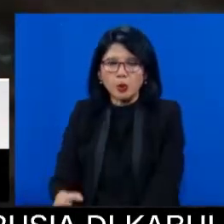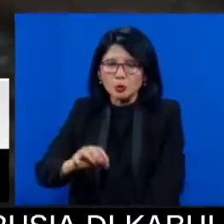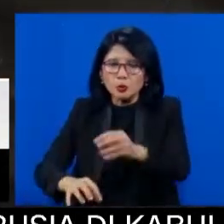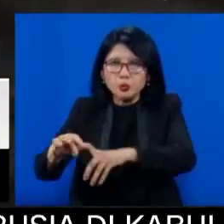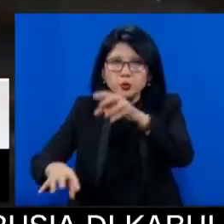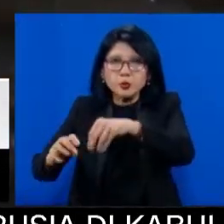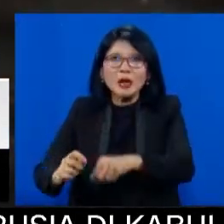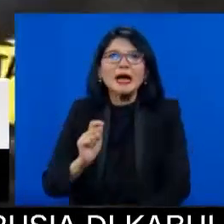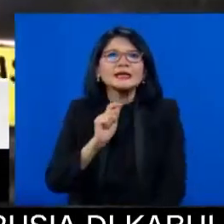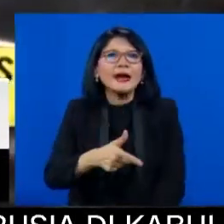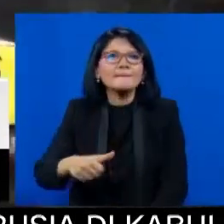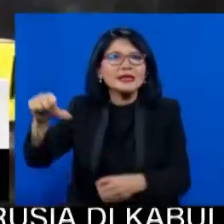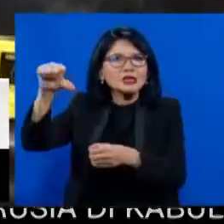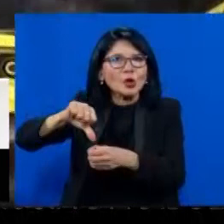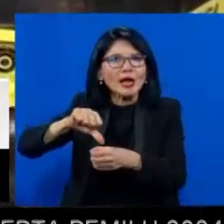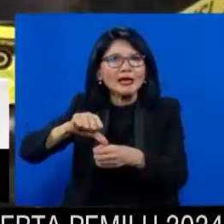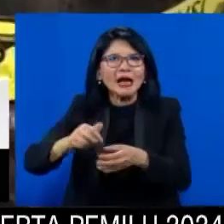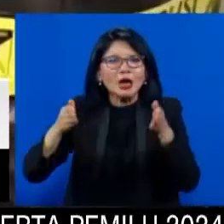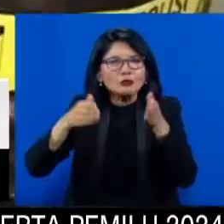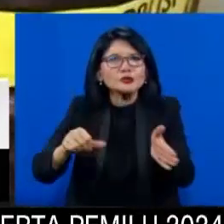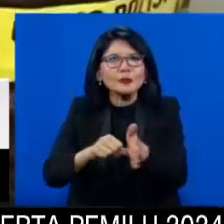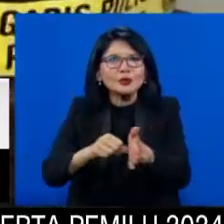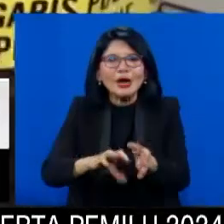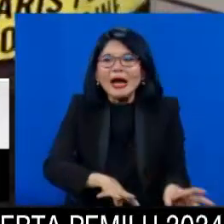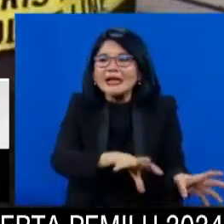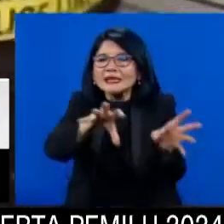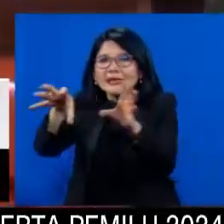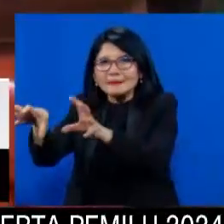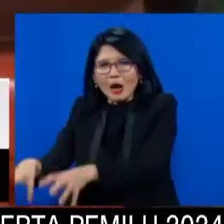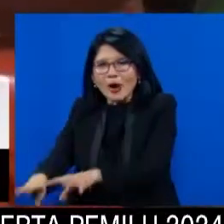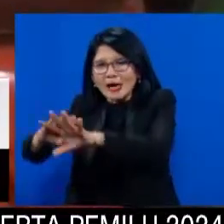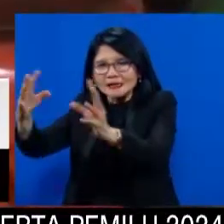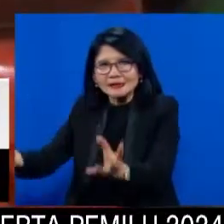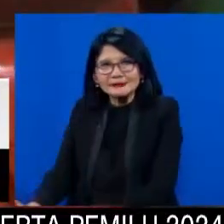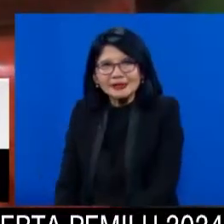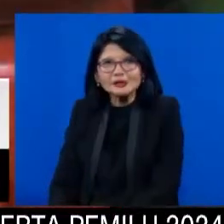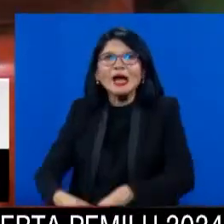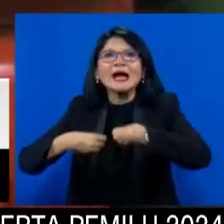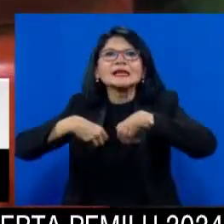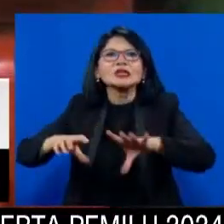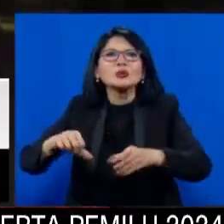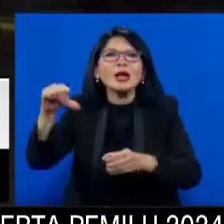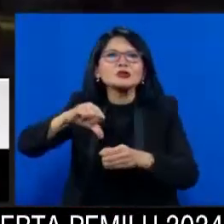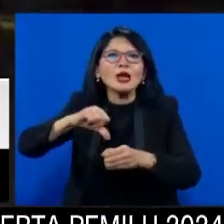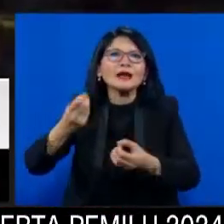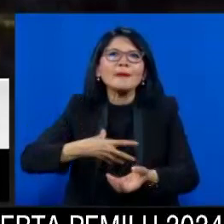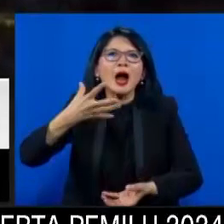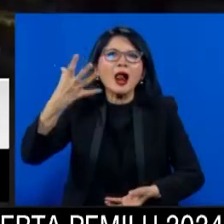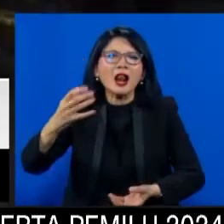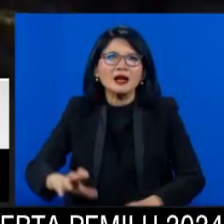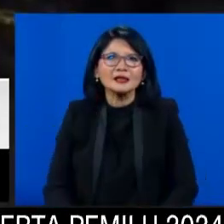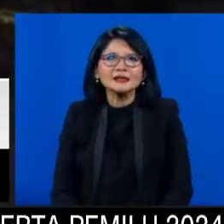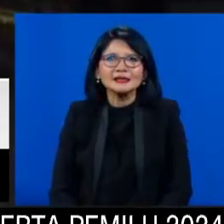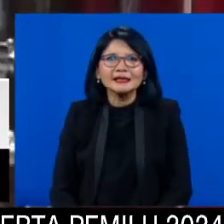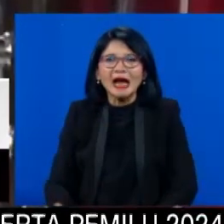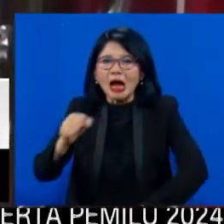cara membeli BBM solar bersubsidi, kemudian dibawa ke tempat penampungan dan dijual dengan harga solar industri yang lebih tinggi. Aksi